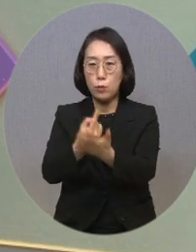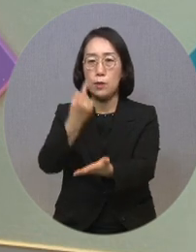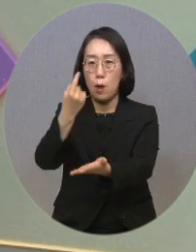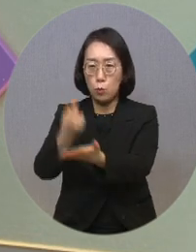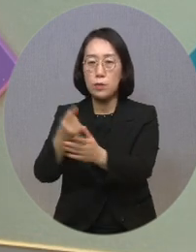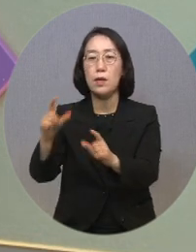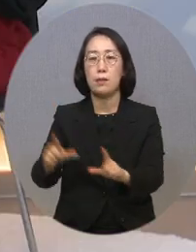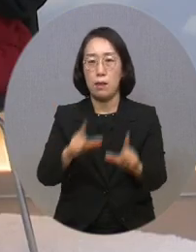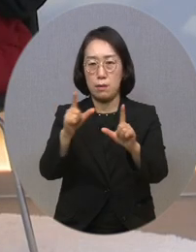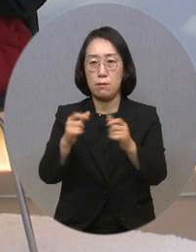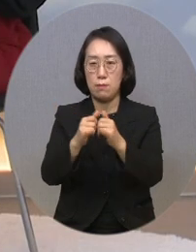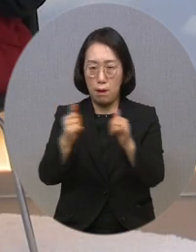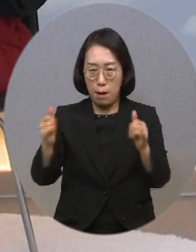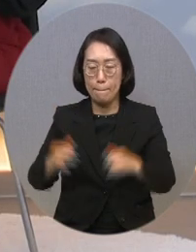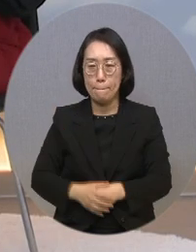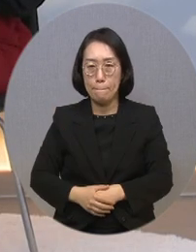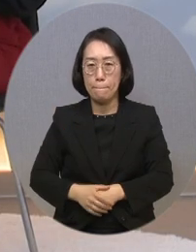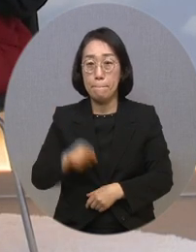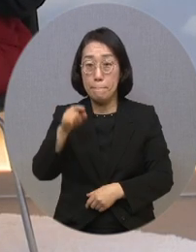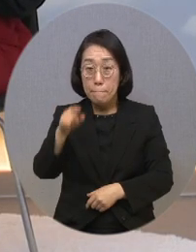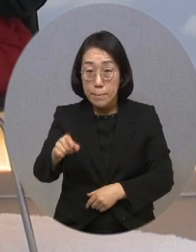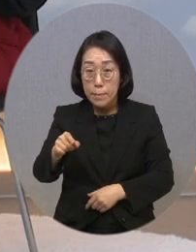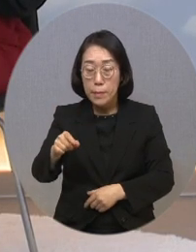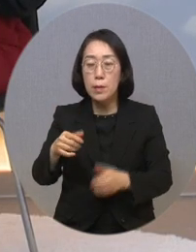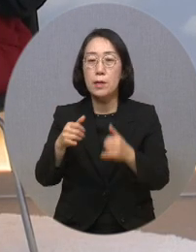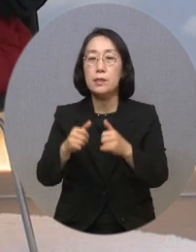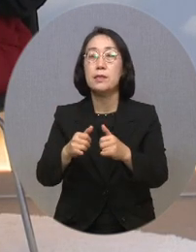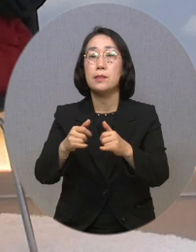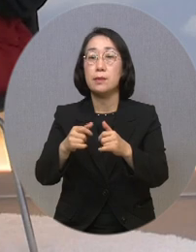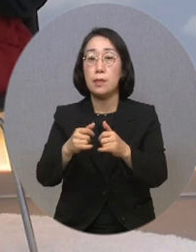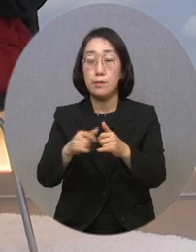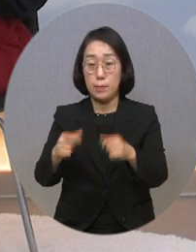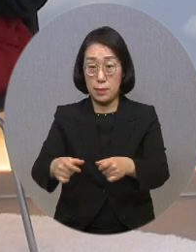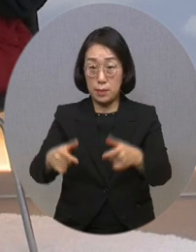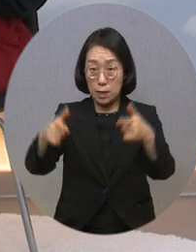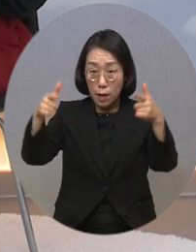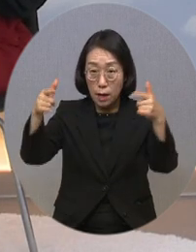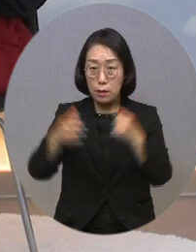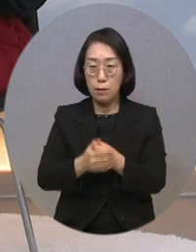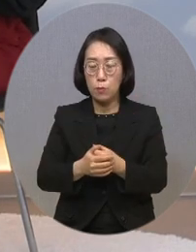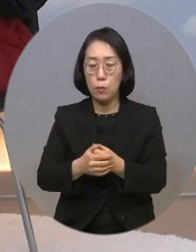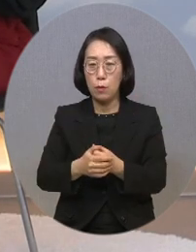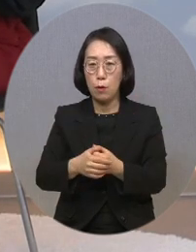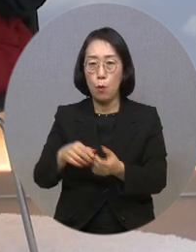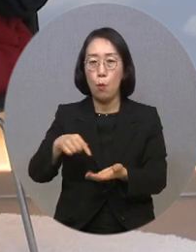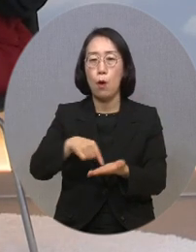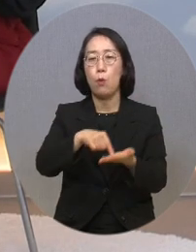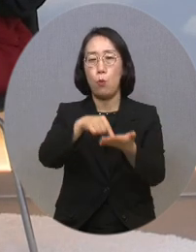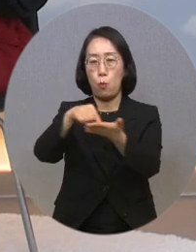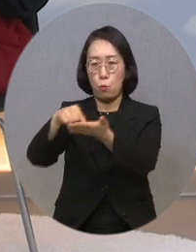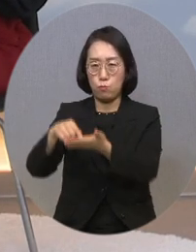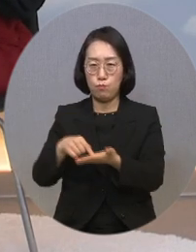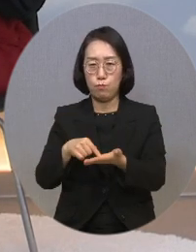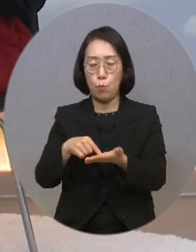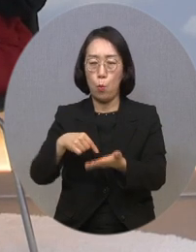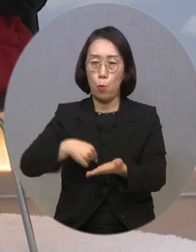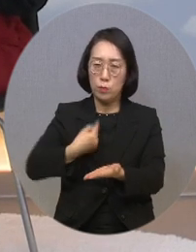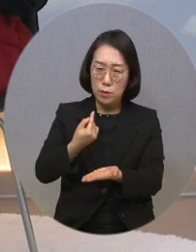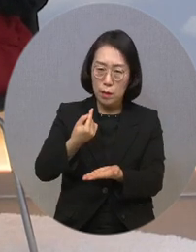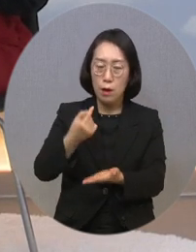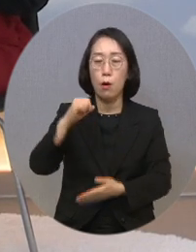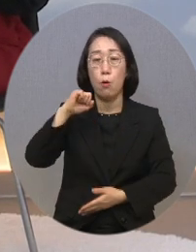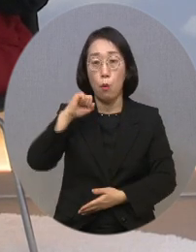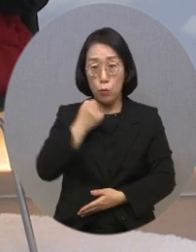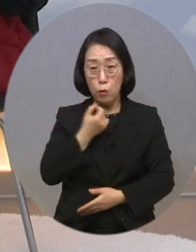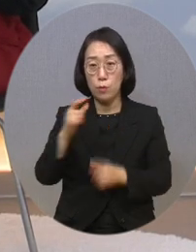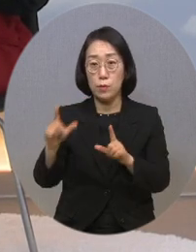혼자 사는 가구 수가 증가하고 있기 때문에 그 사람들이 네. 느끼는 뭐 소외라든지 고독이라든지 여러 가지 일상생활을